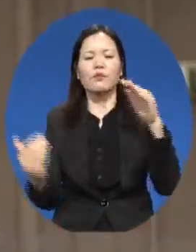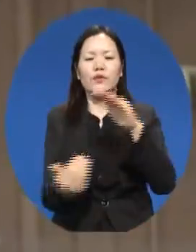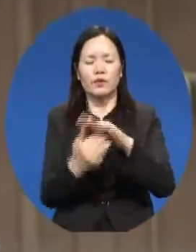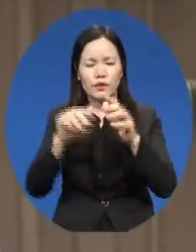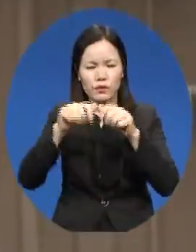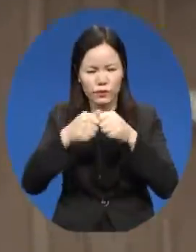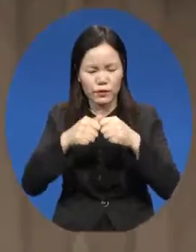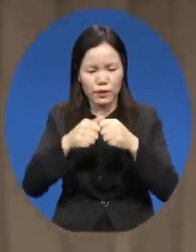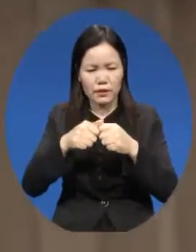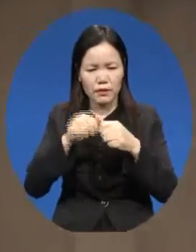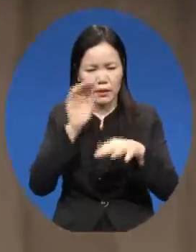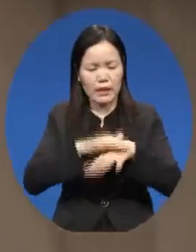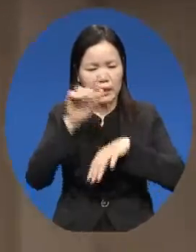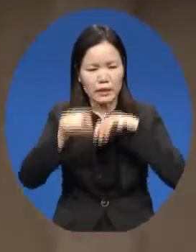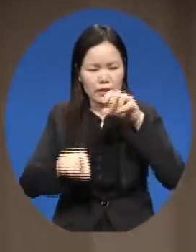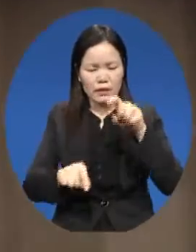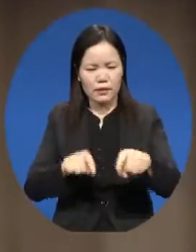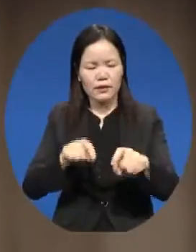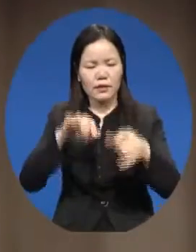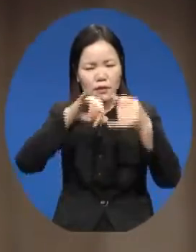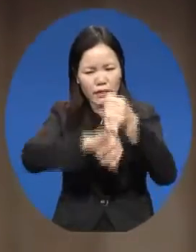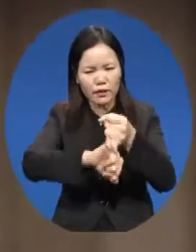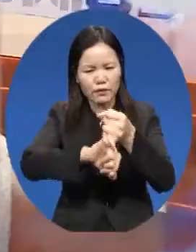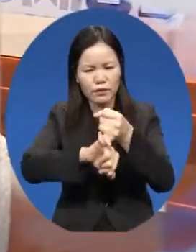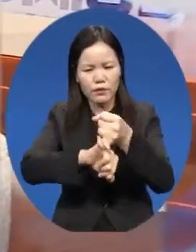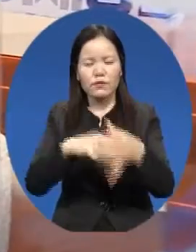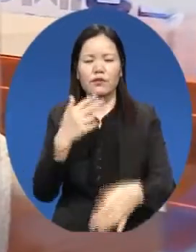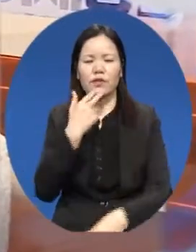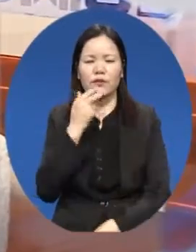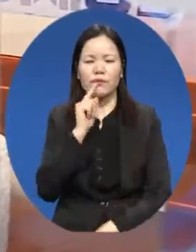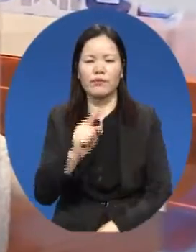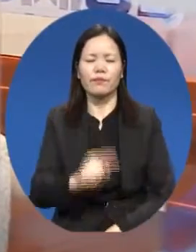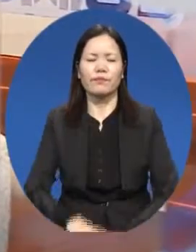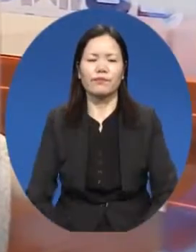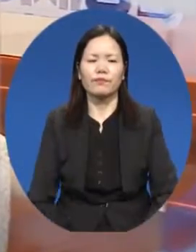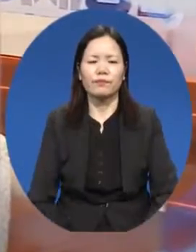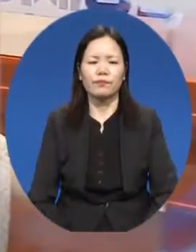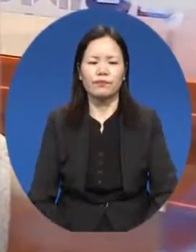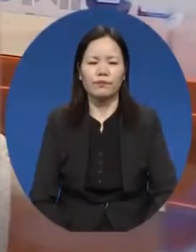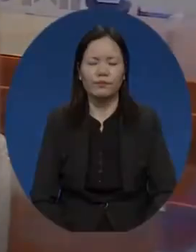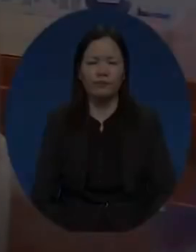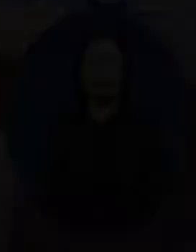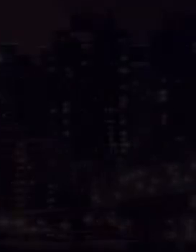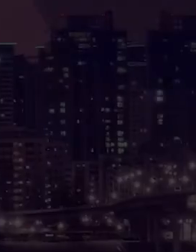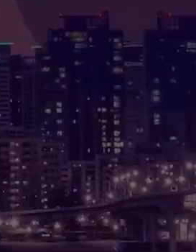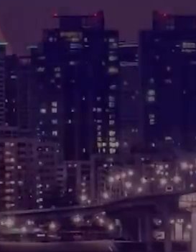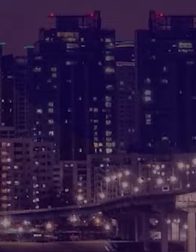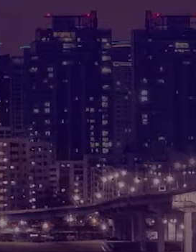구체적인 실천 약속이 빠져 있다는 얘기입니다. OBS 뉴스 김민주입니다.